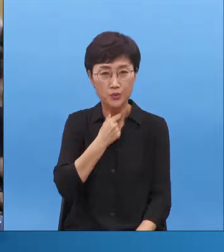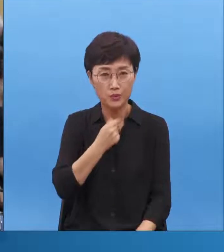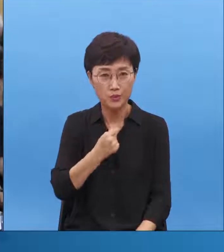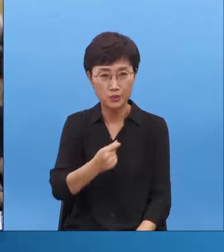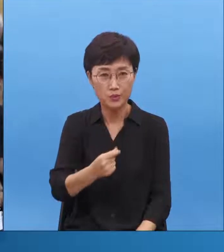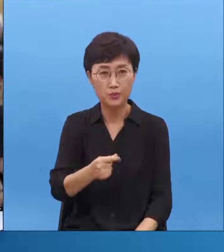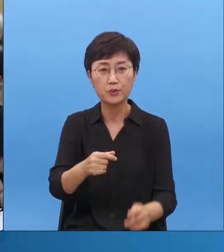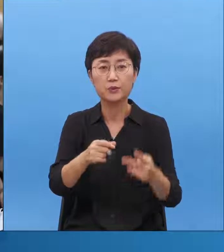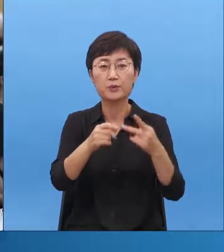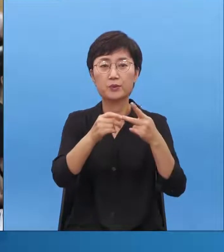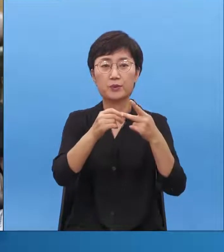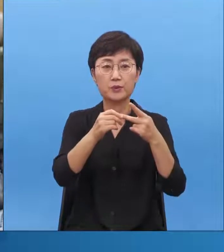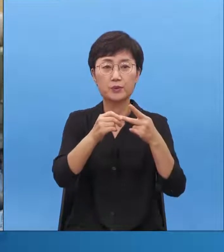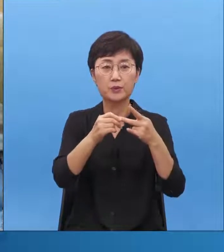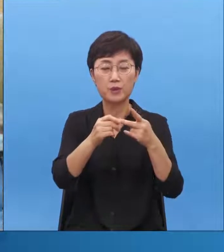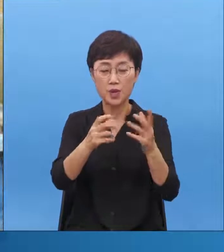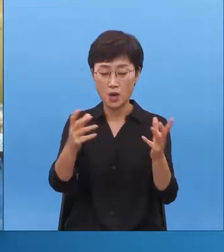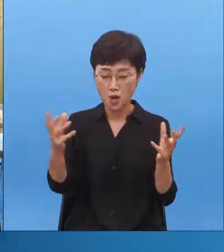찬송하리로다.